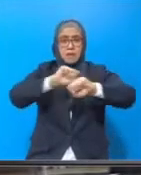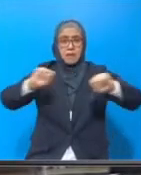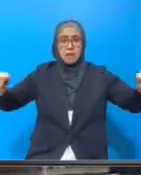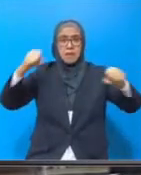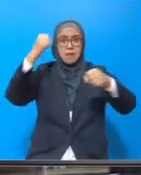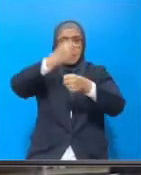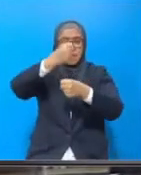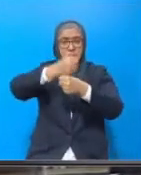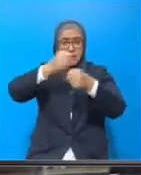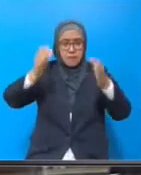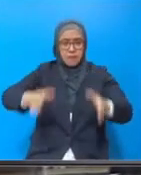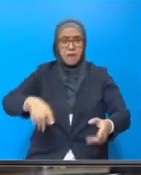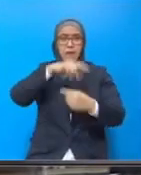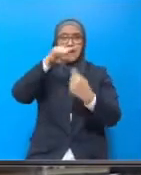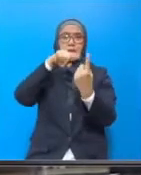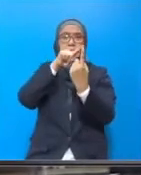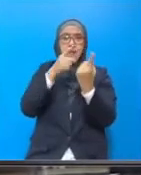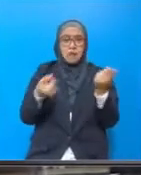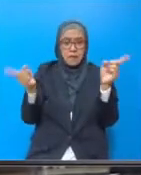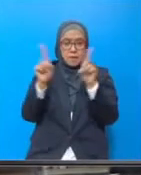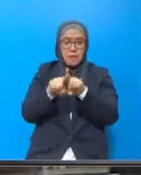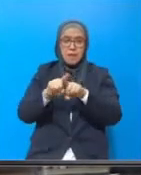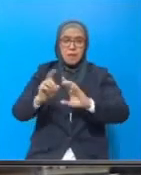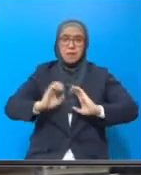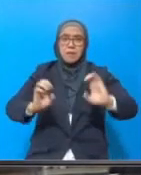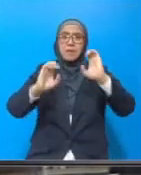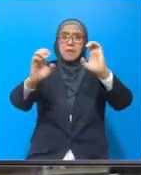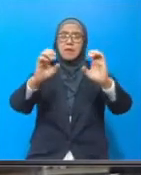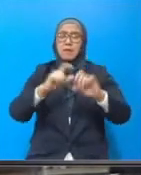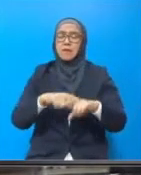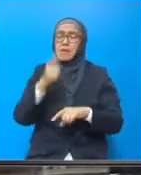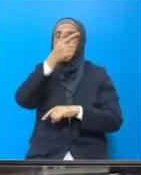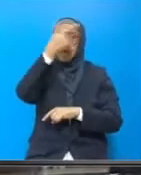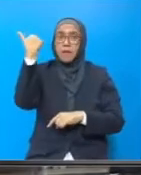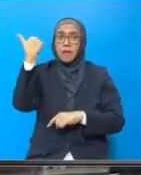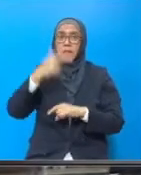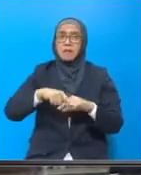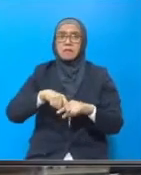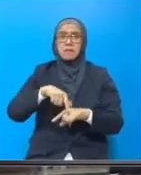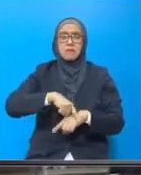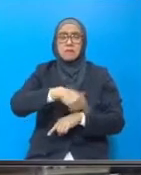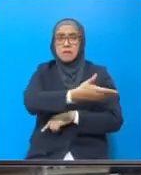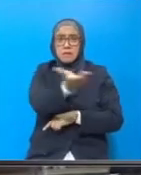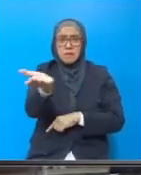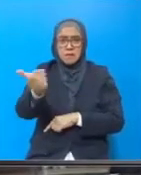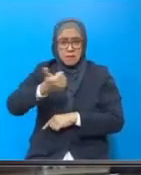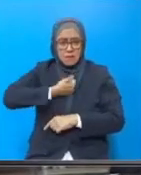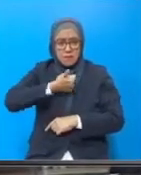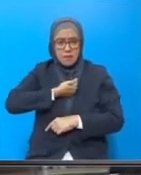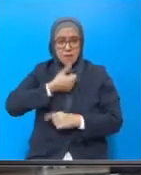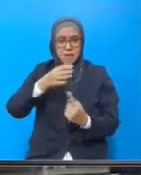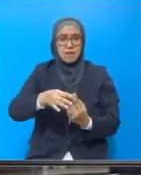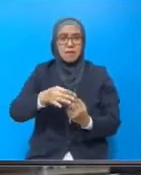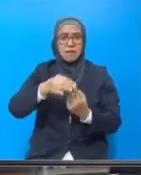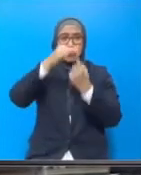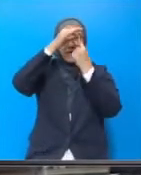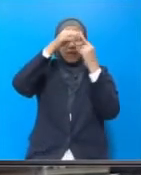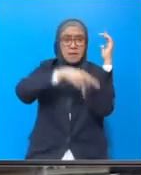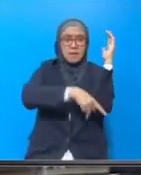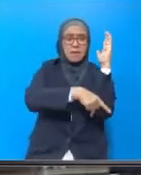bagi menghadapi musibah karena mereka sendiri Adi paling menjerit khususnya